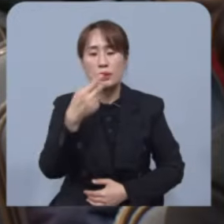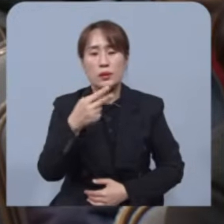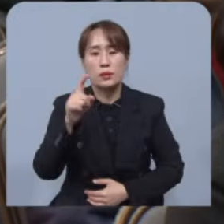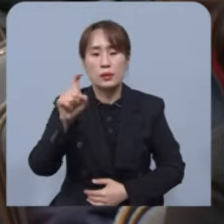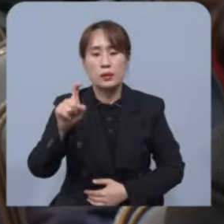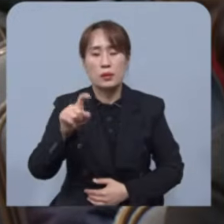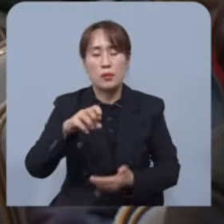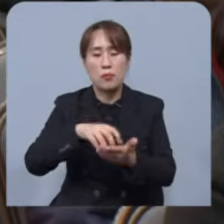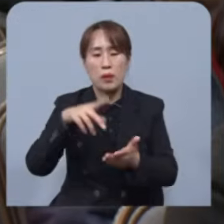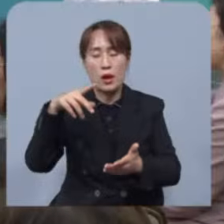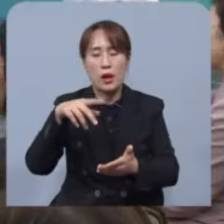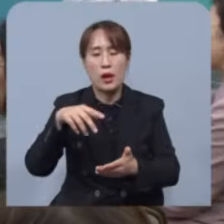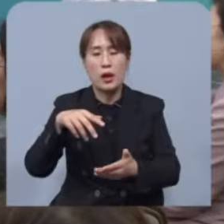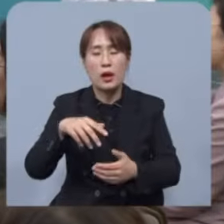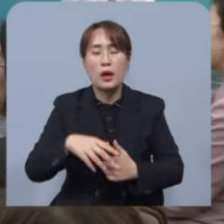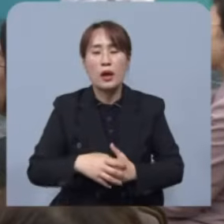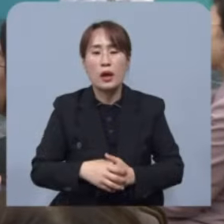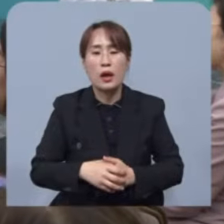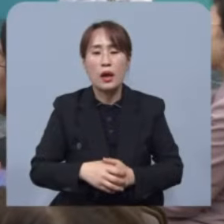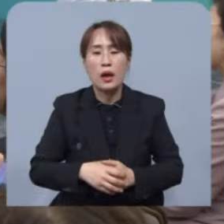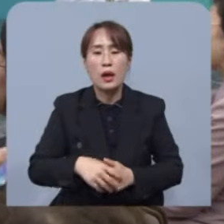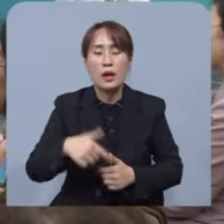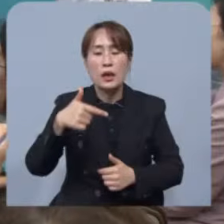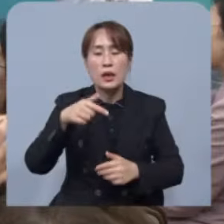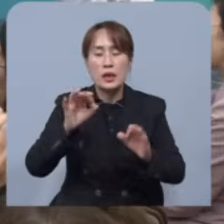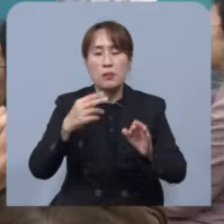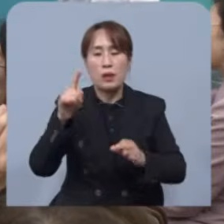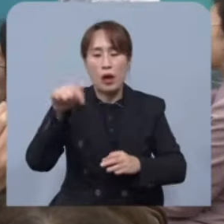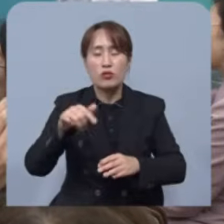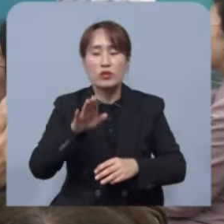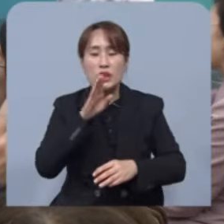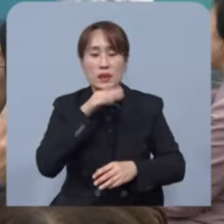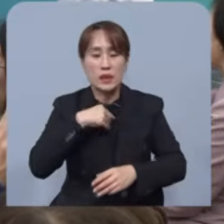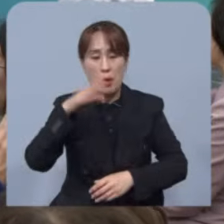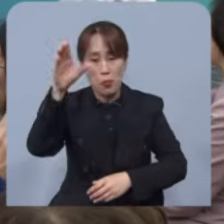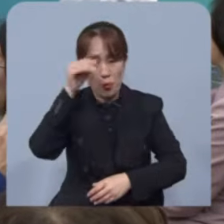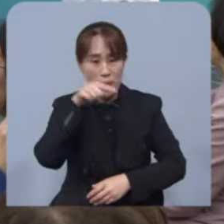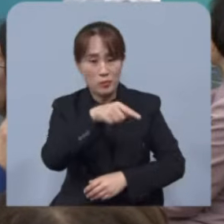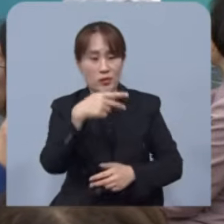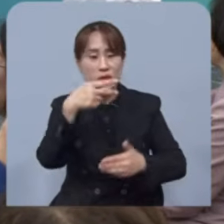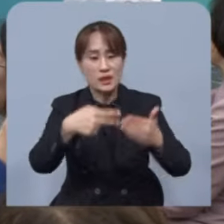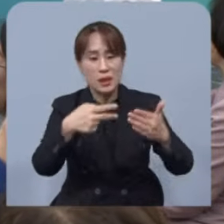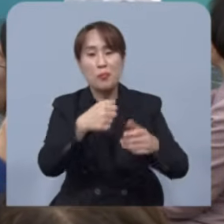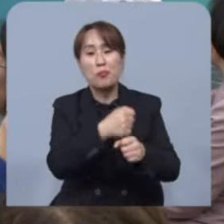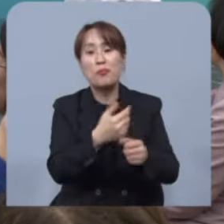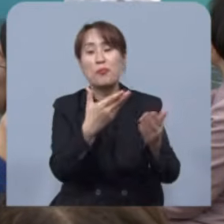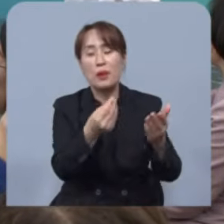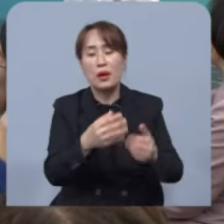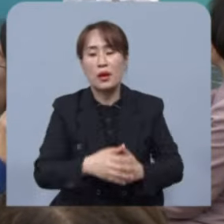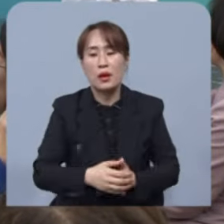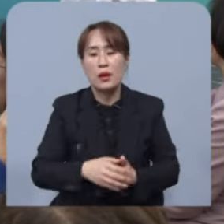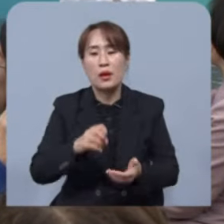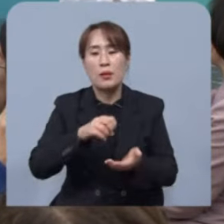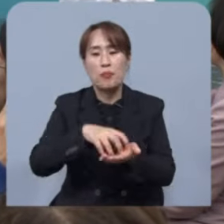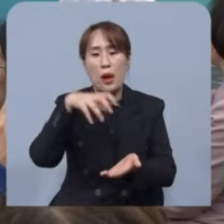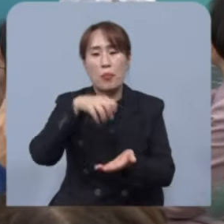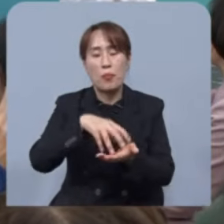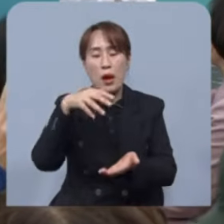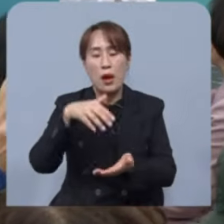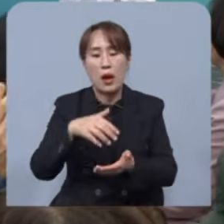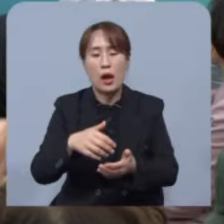2010년 제빵왕 김탁구의 실제 연기자입니다. 그걸 모티브로 해서 빵빵한